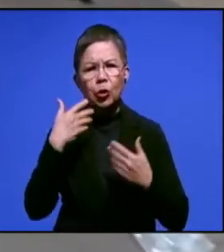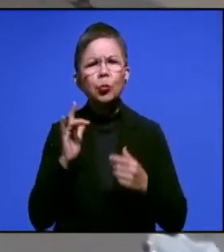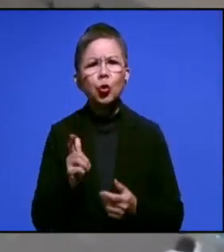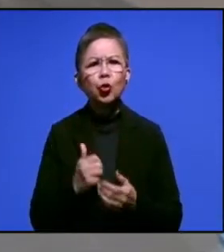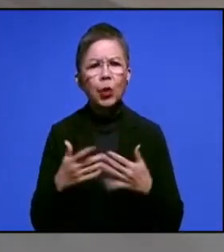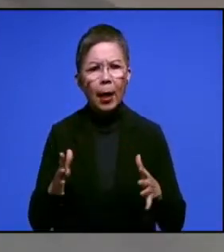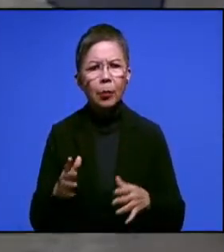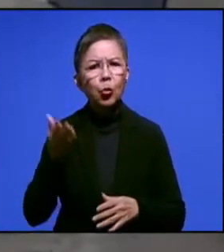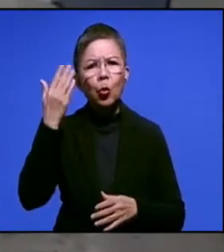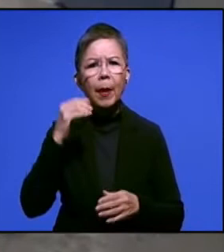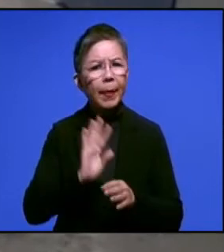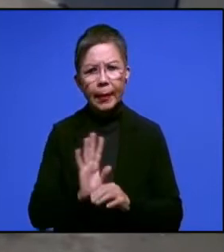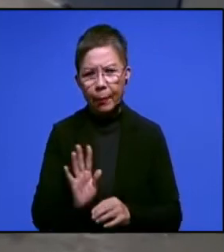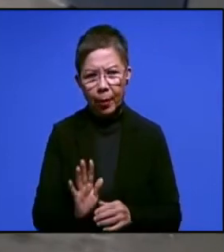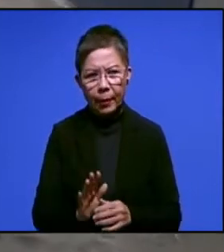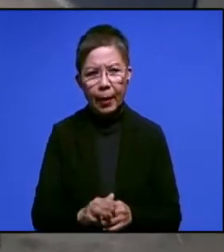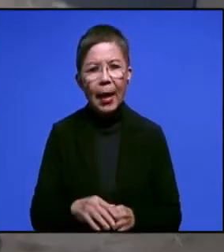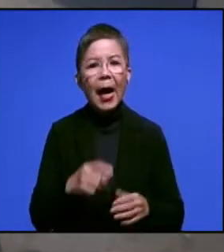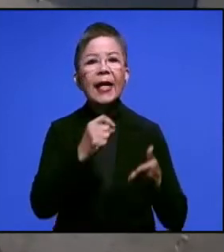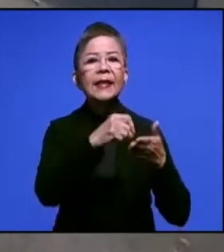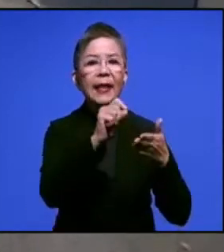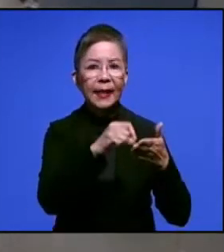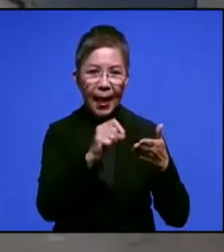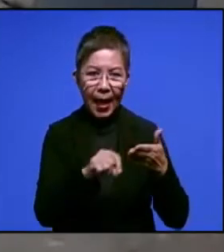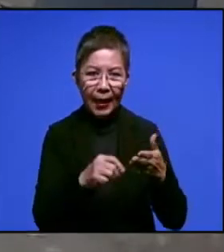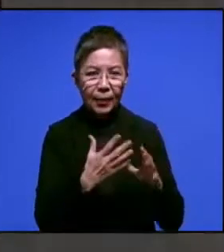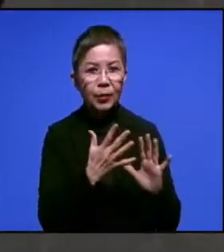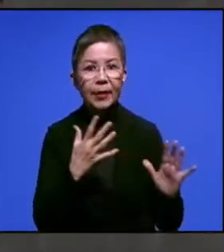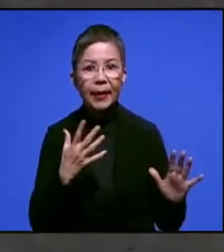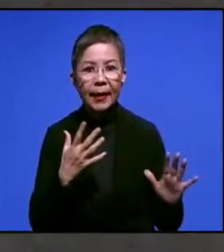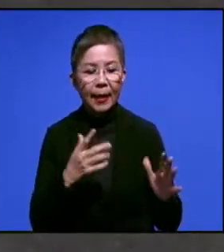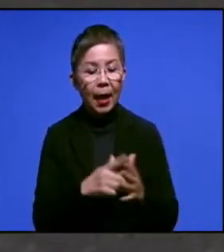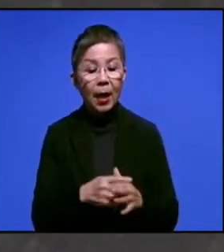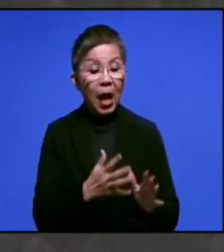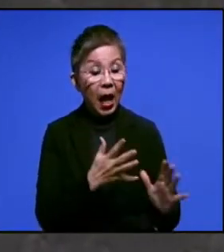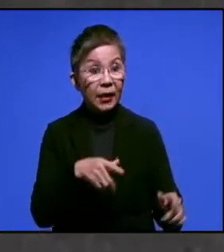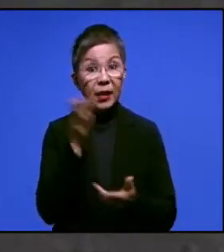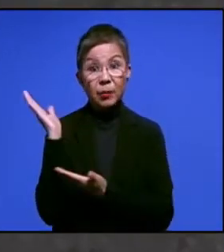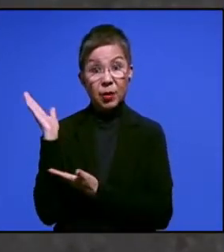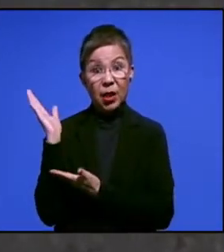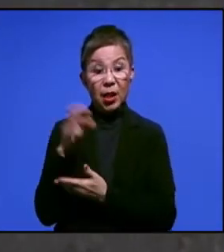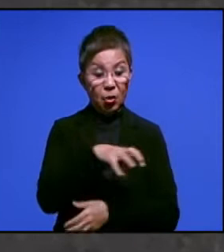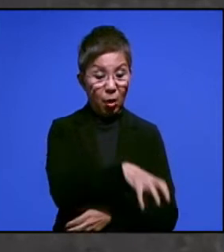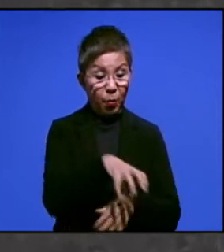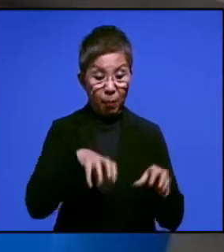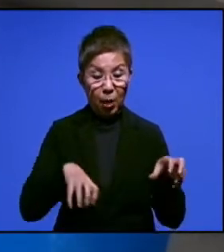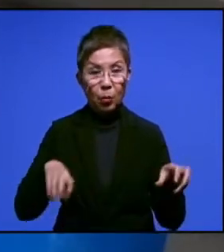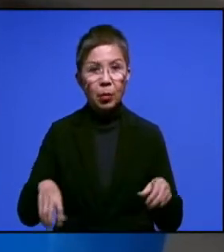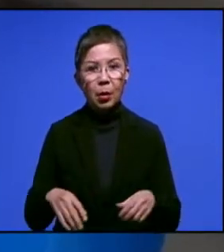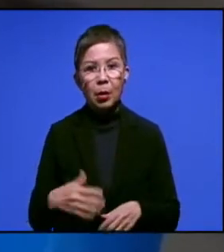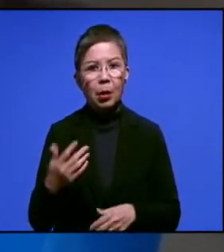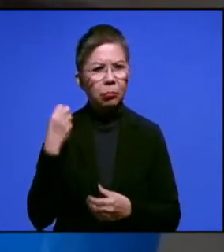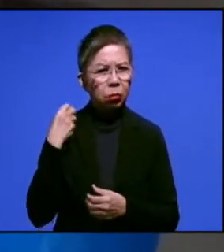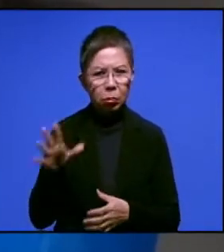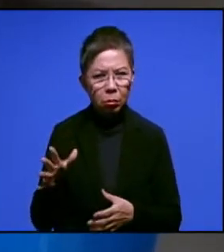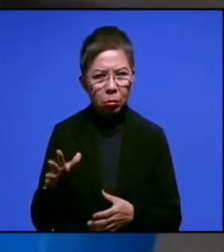antrian seperti ini karena pihak rumah sakit memiliki catatan antrian tersendiri sedangkan antrian seperti yang dibuat keluarga pasien ini tidak